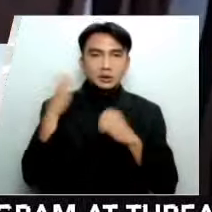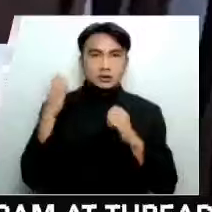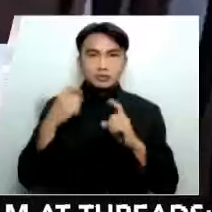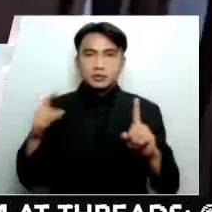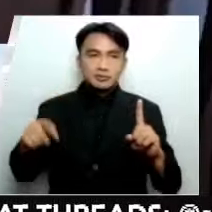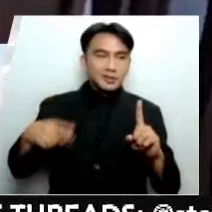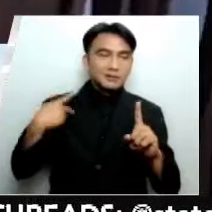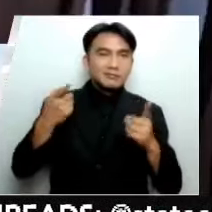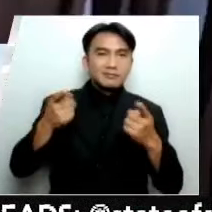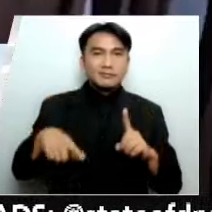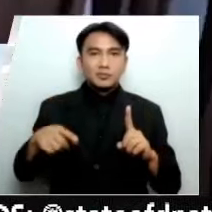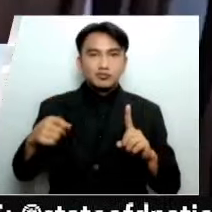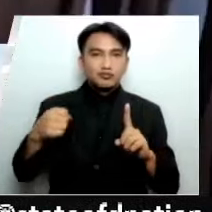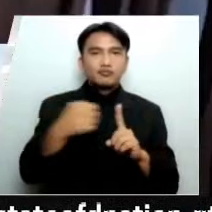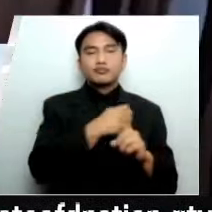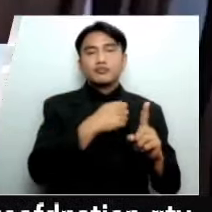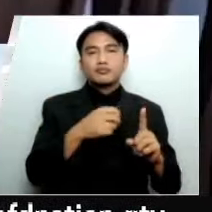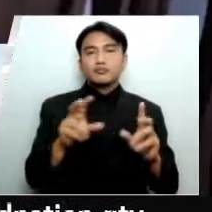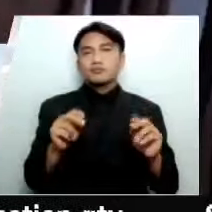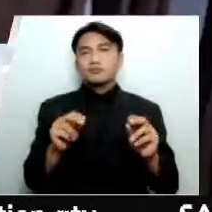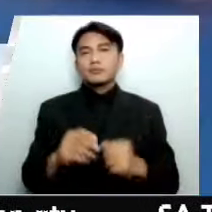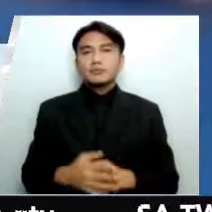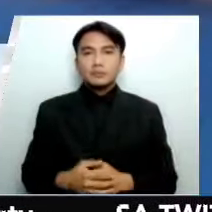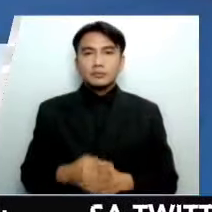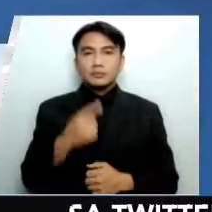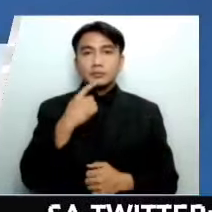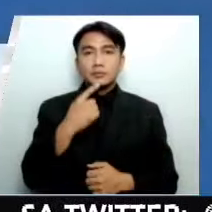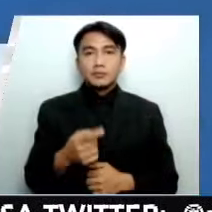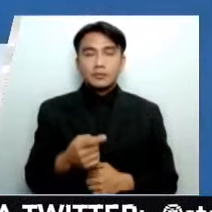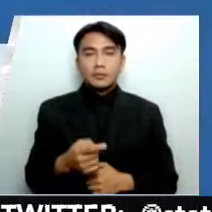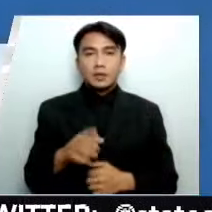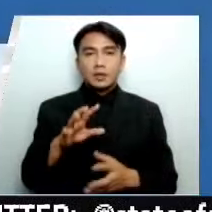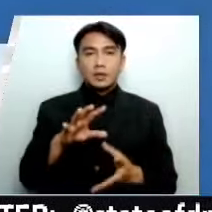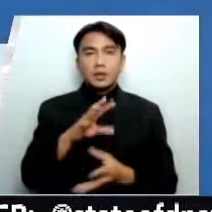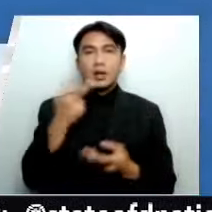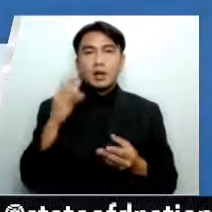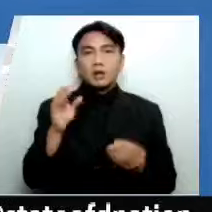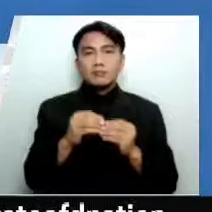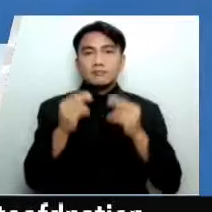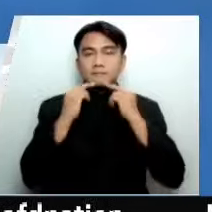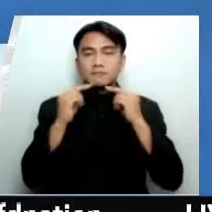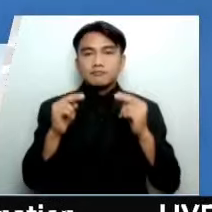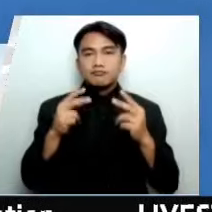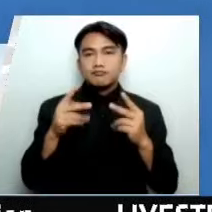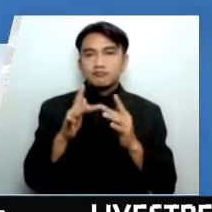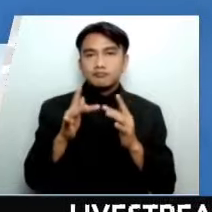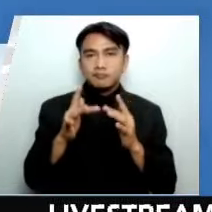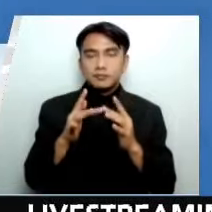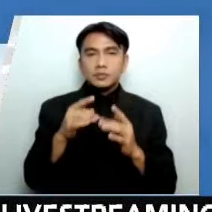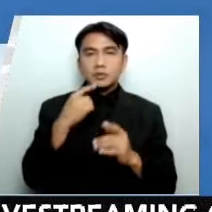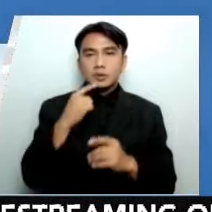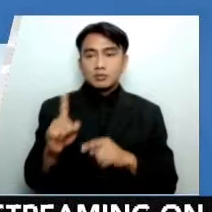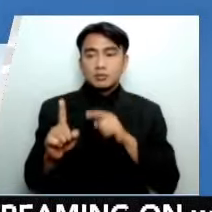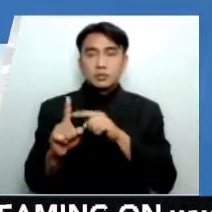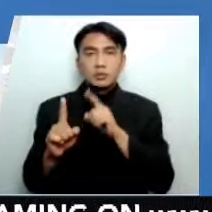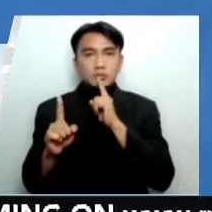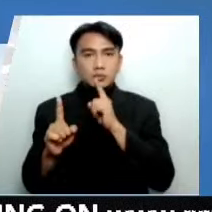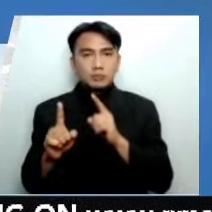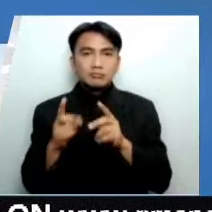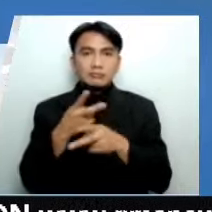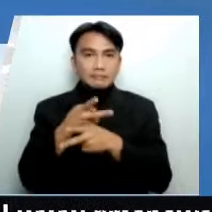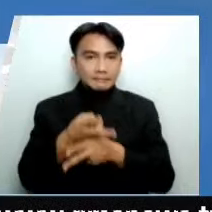Sa panayam ng digital news website na Archipelago News, sinabi ng Black Belter na maingat ang laro niya sa sparring dahil